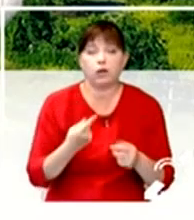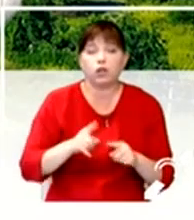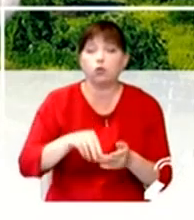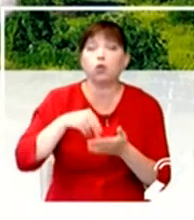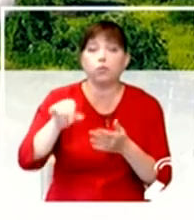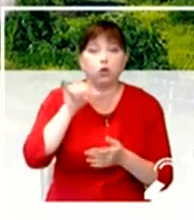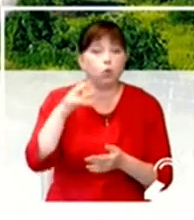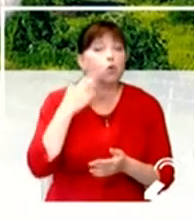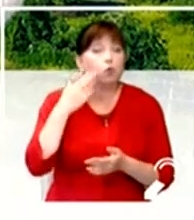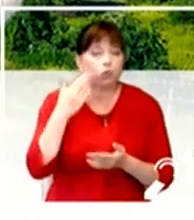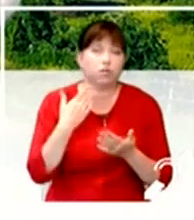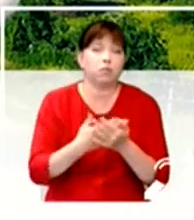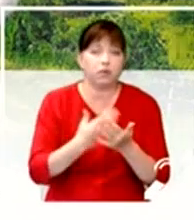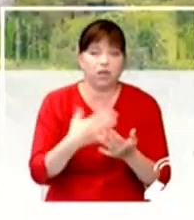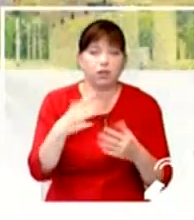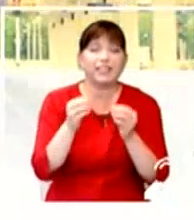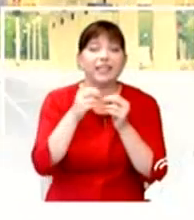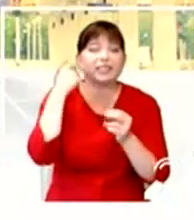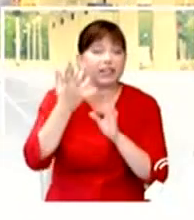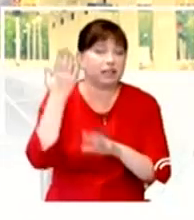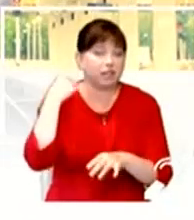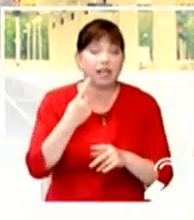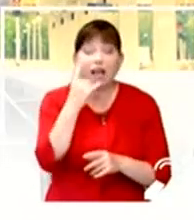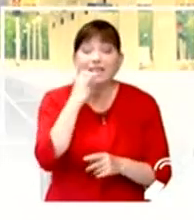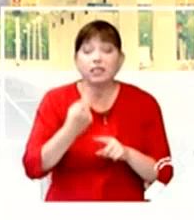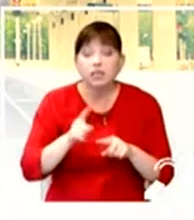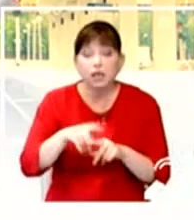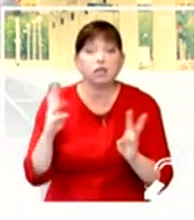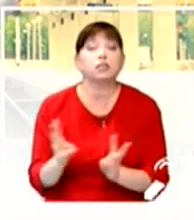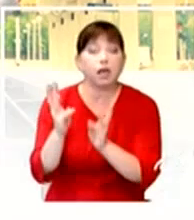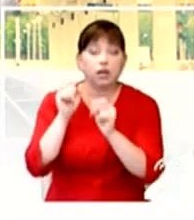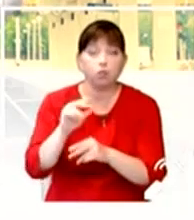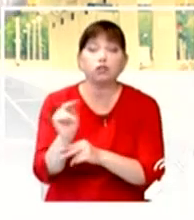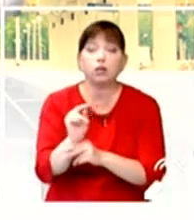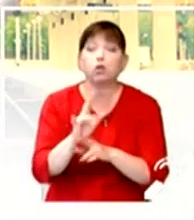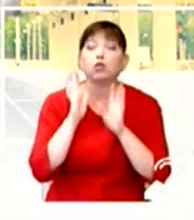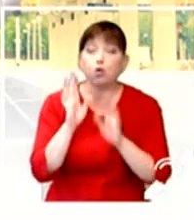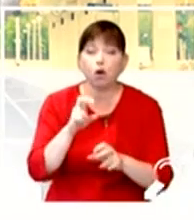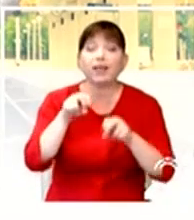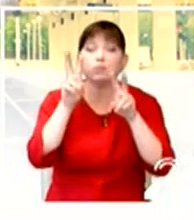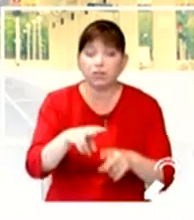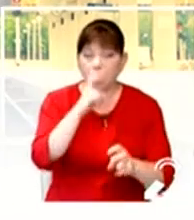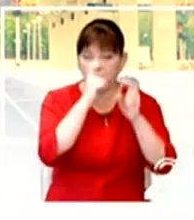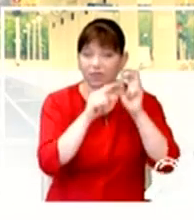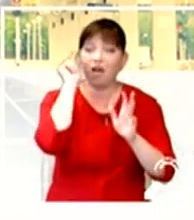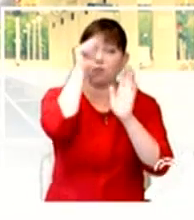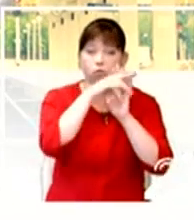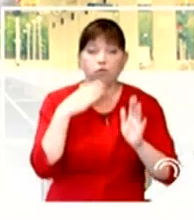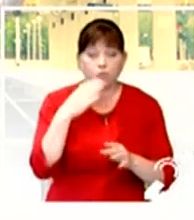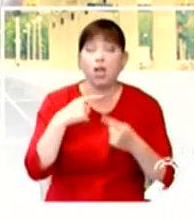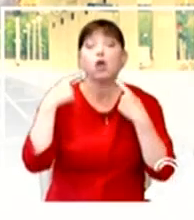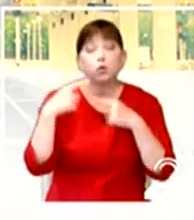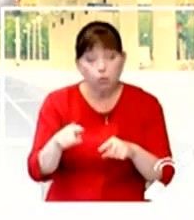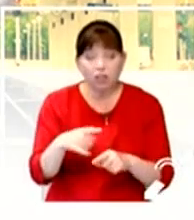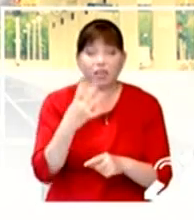din România acum mai bine de un deceniu. Unul dintre acestea a ars și poate fi reparat doar la uzina producătoare. Alte 4